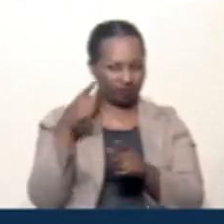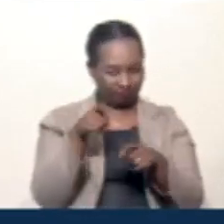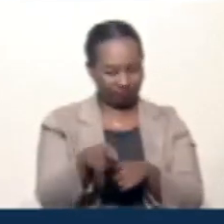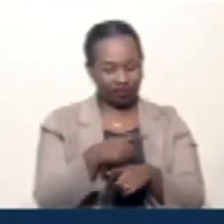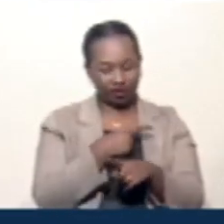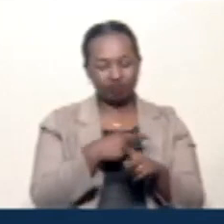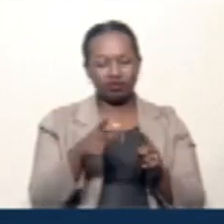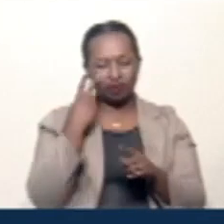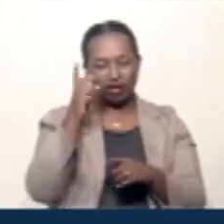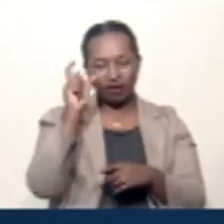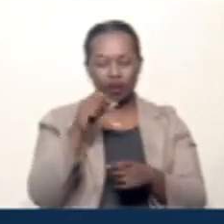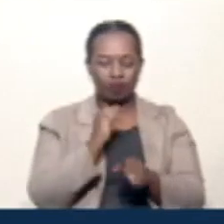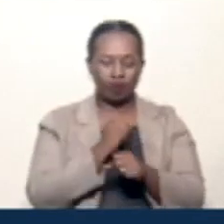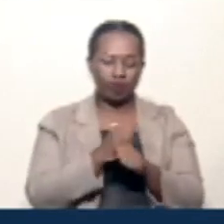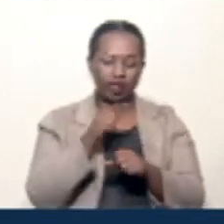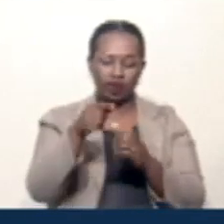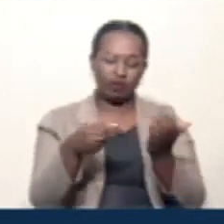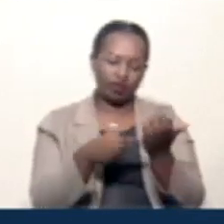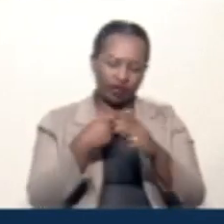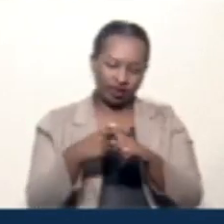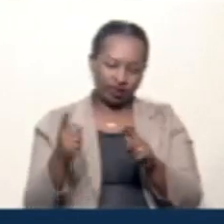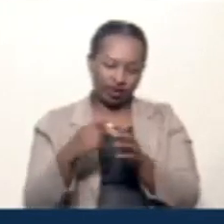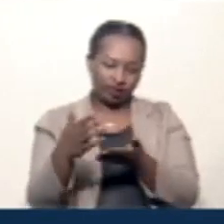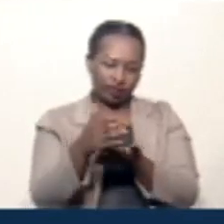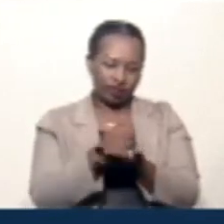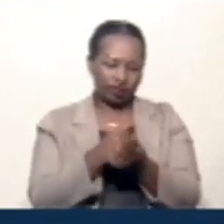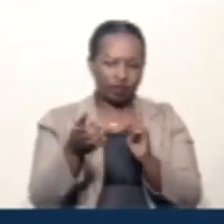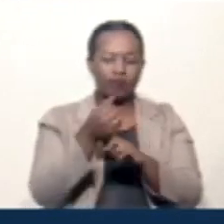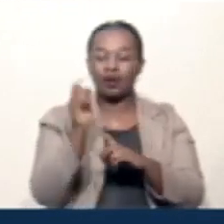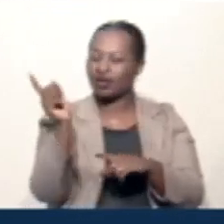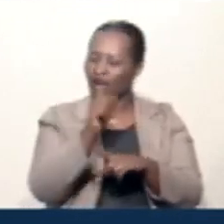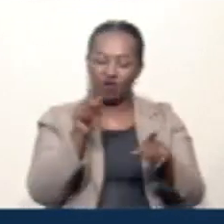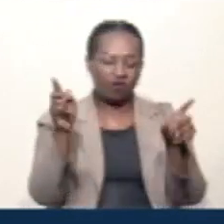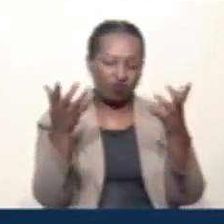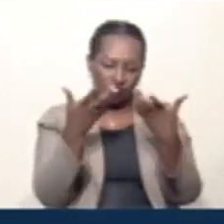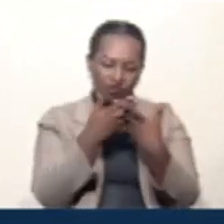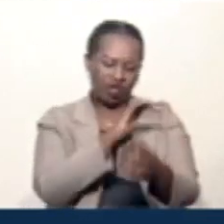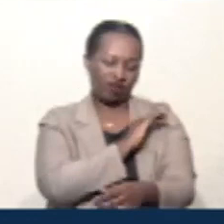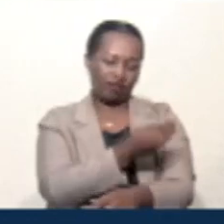ahanini wasangaga abakora iyo myuga itandukanye umusaruro bakuramo utangana n'imbaraga baba bashoyemo.